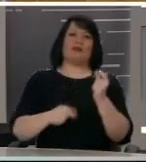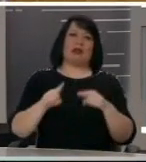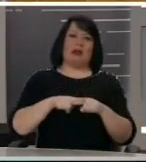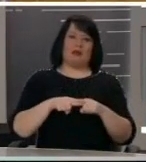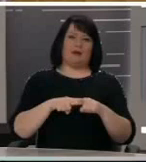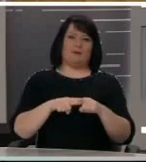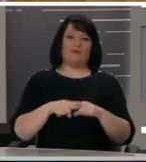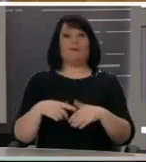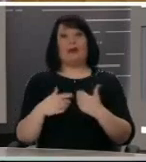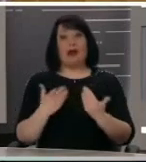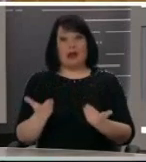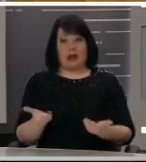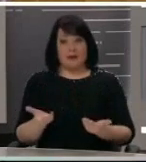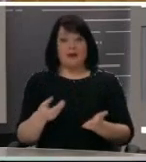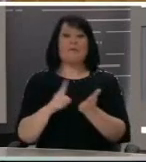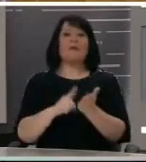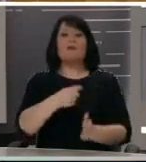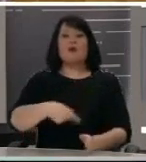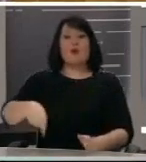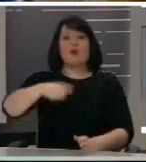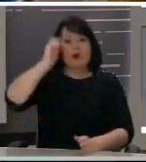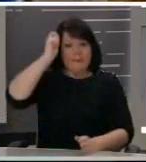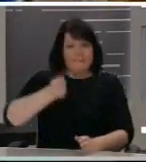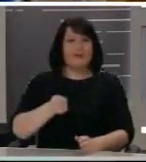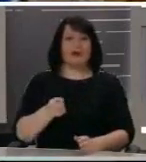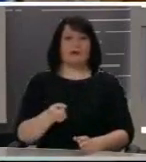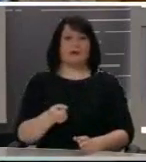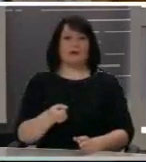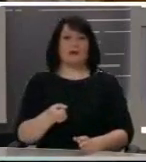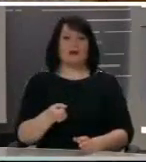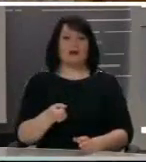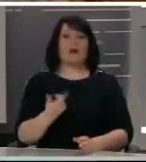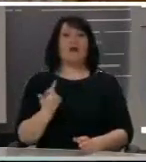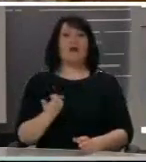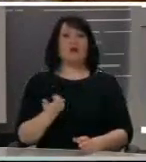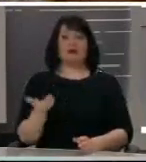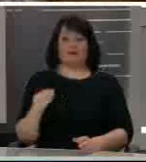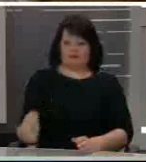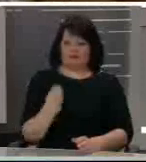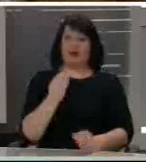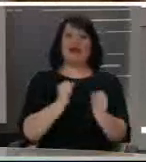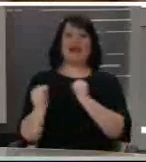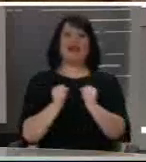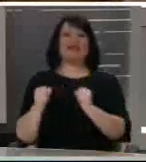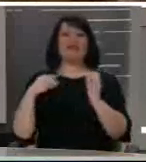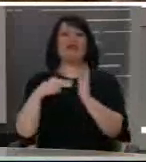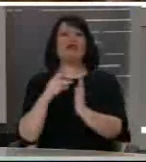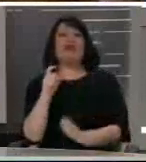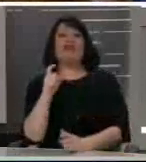Ωστόσο, πρέπει όλοι να παραδεχθούμε ότι η κρίση που χτύπησε τη χώρα το